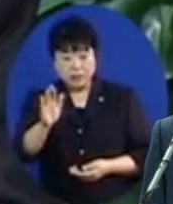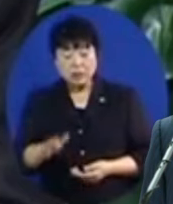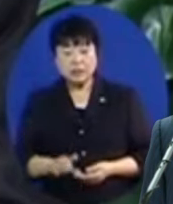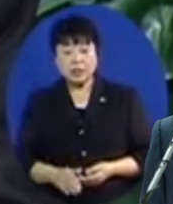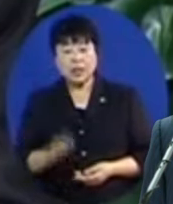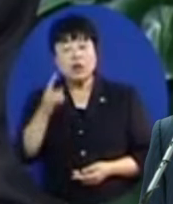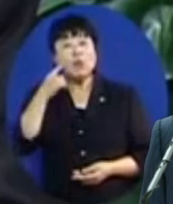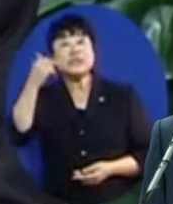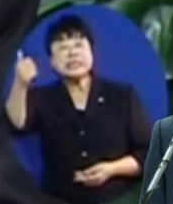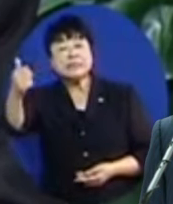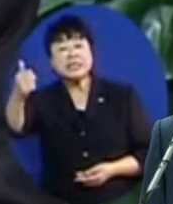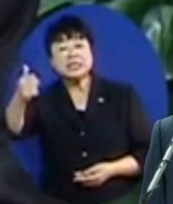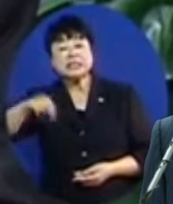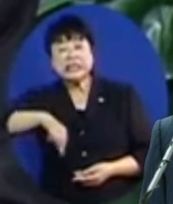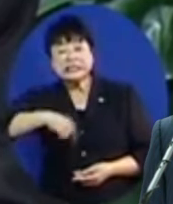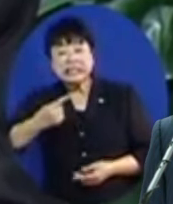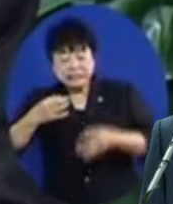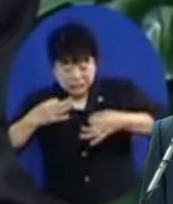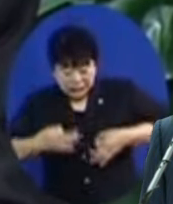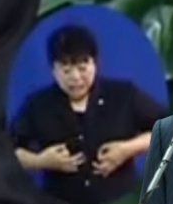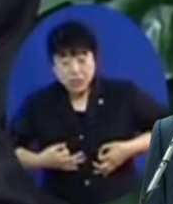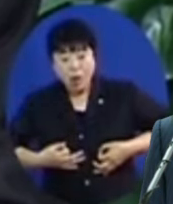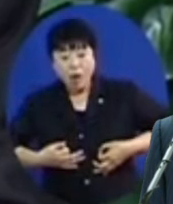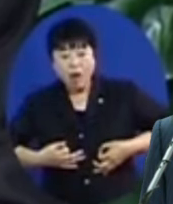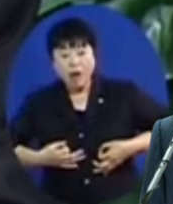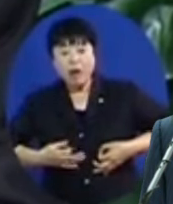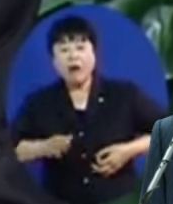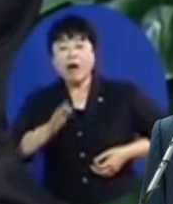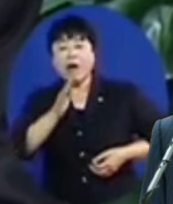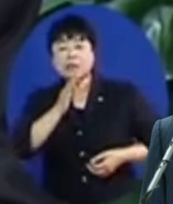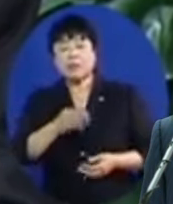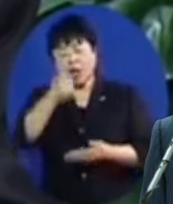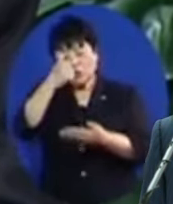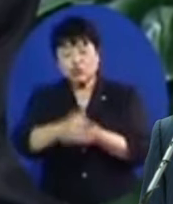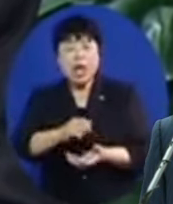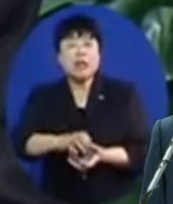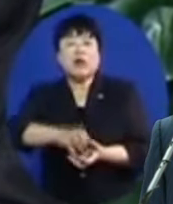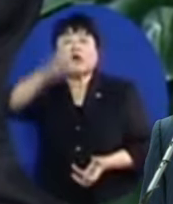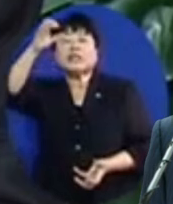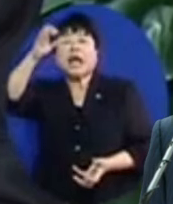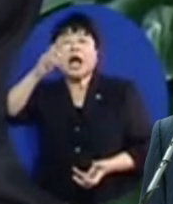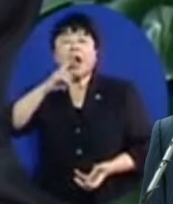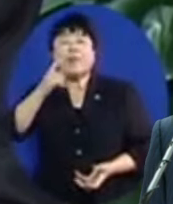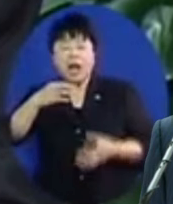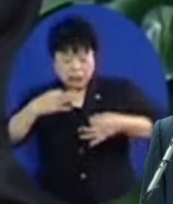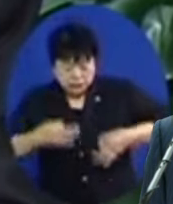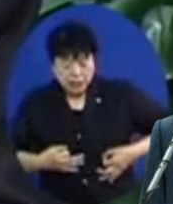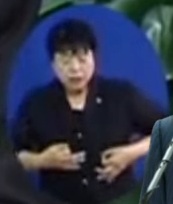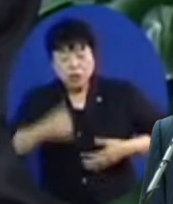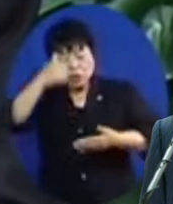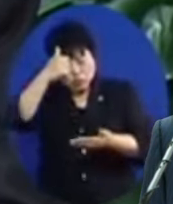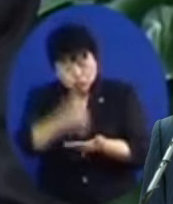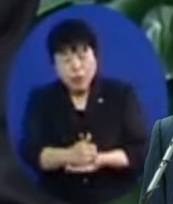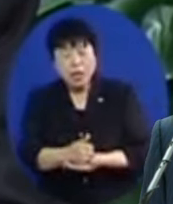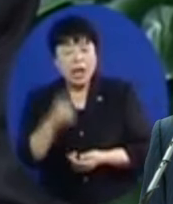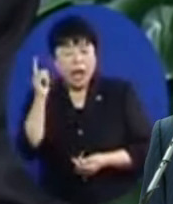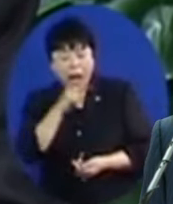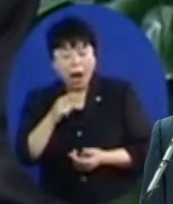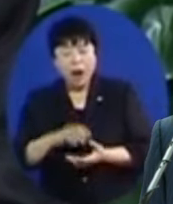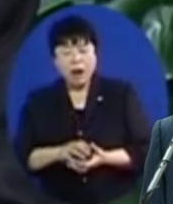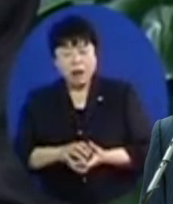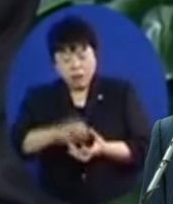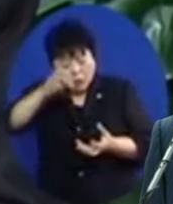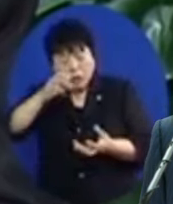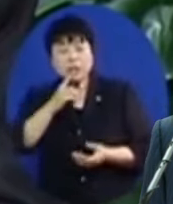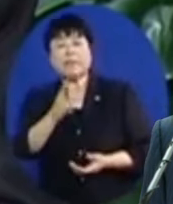그분이 그렇게 훌륭하고 올바른 삶을 살았지만은 자기 스스로가 자기를 볼 때는 죄악 덩어리라고